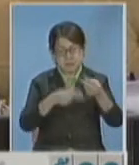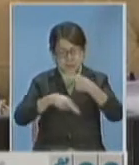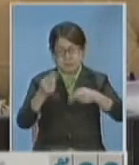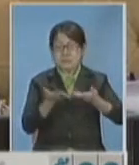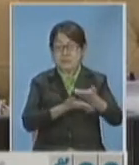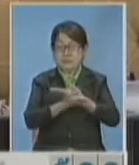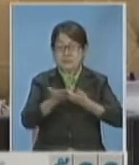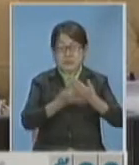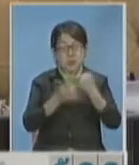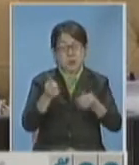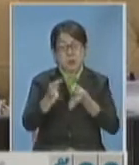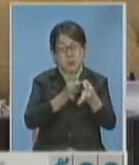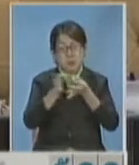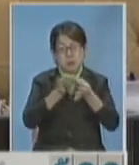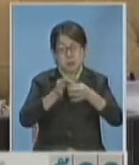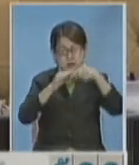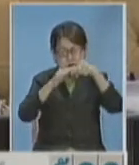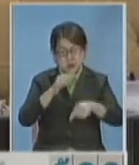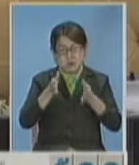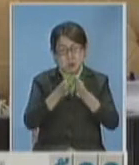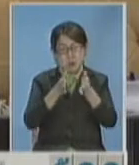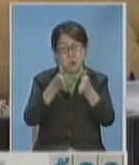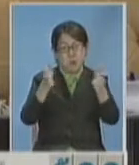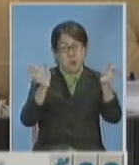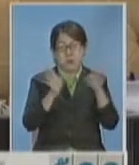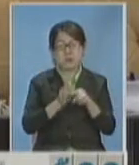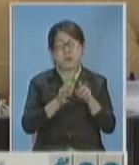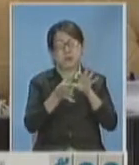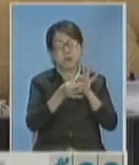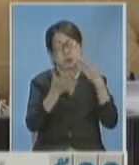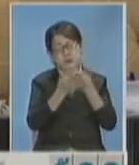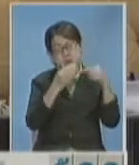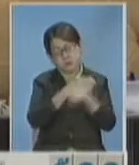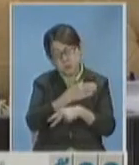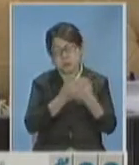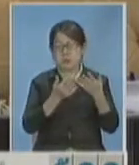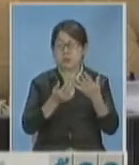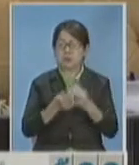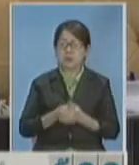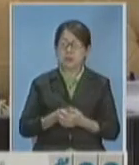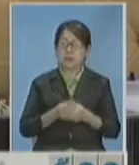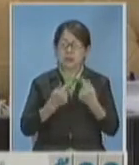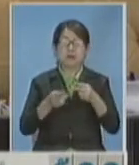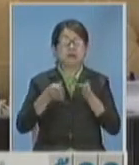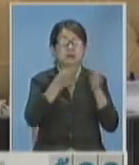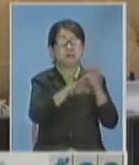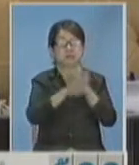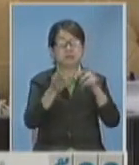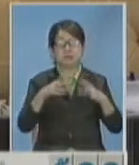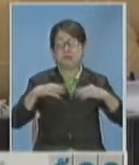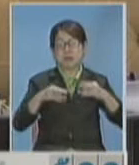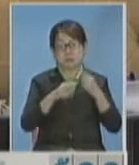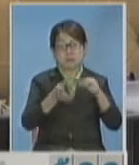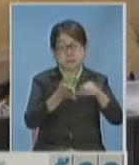ะจนกลายเป็นว่ากล่าวถึงเรื่องทุจริตเรื่องการโกงแล้วทำไมไม่ยื่นยติไม่ไว้วางใจซะเลยล่ะครับ